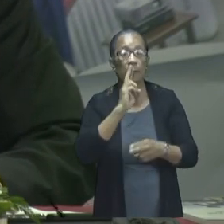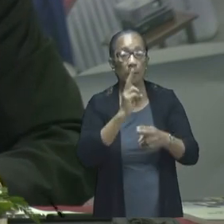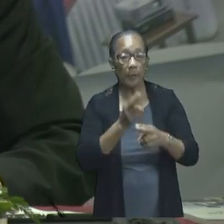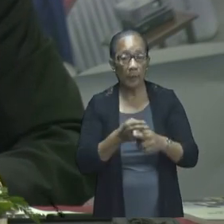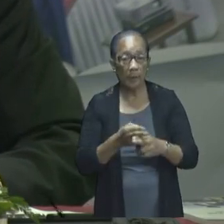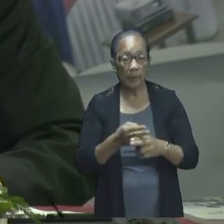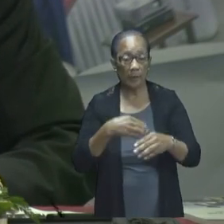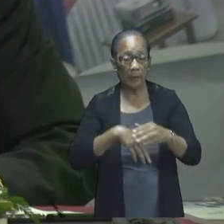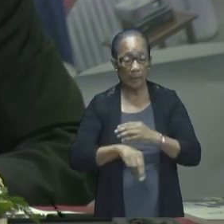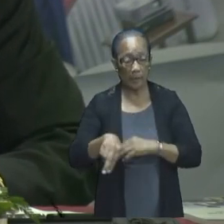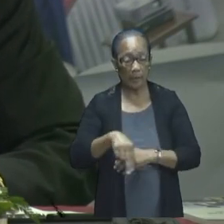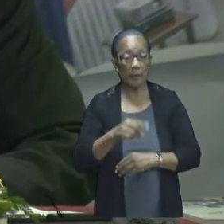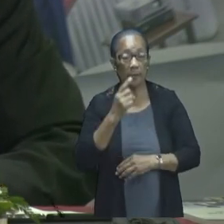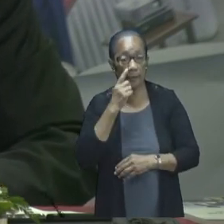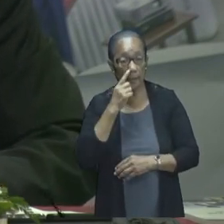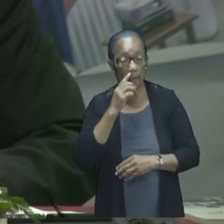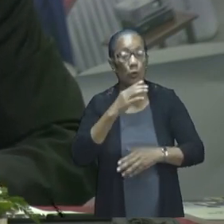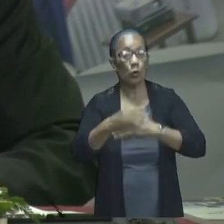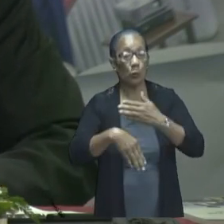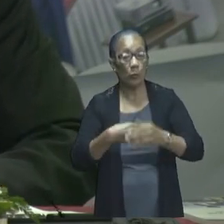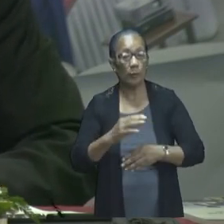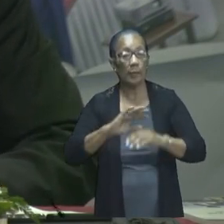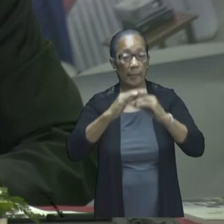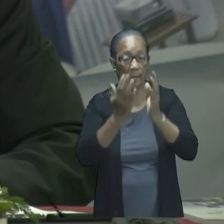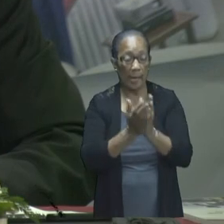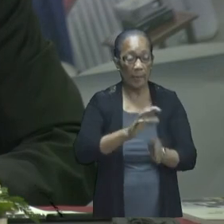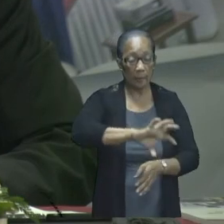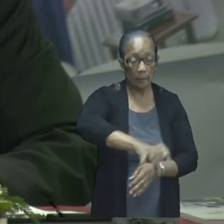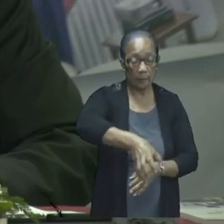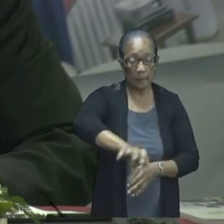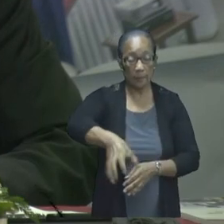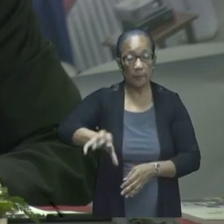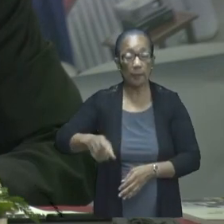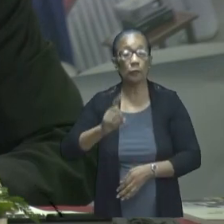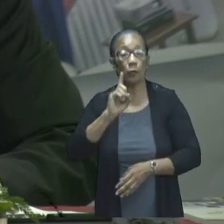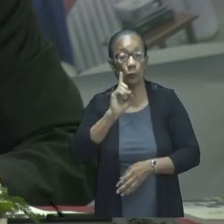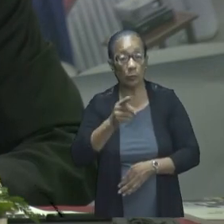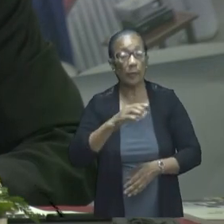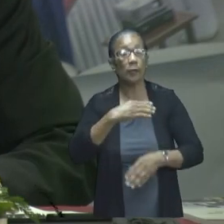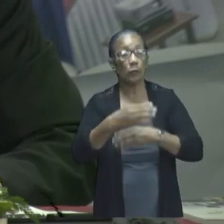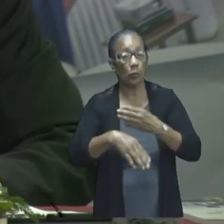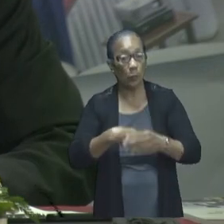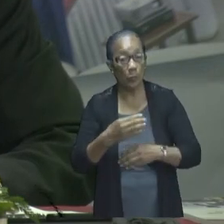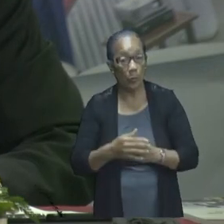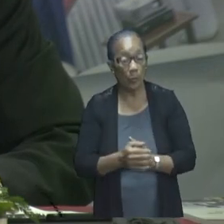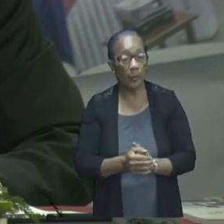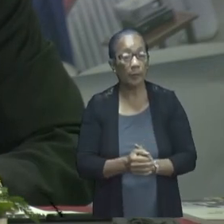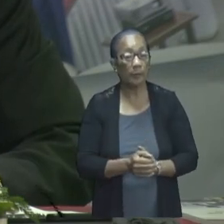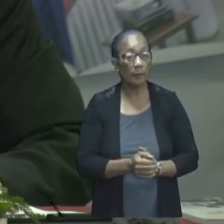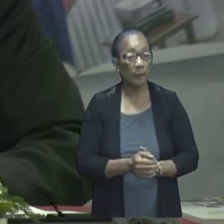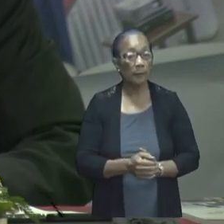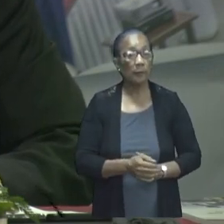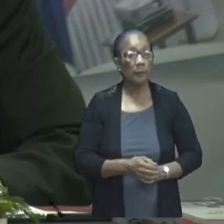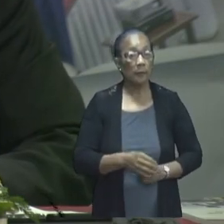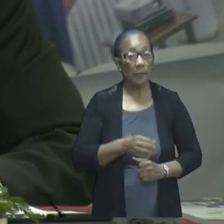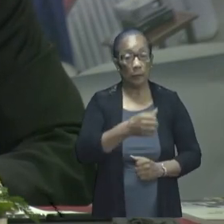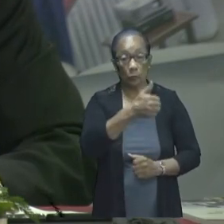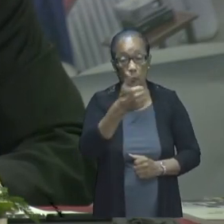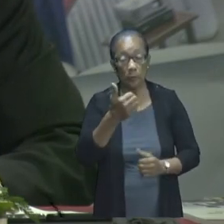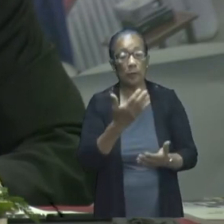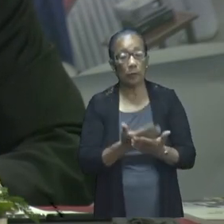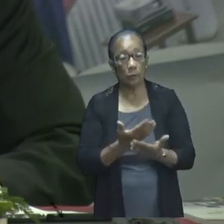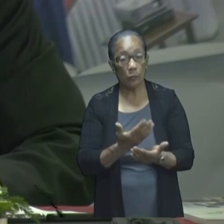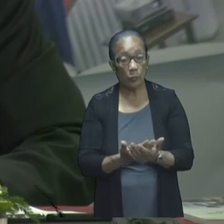die keten gebeurde daarom ook in de andere districten gaat plaatsvinden dus allemaal begroeid en de begroting 2022 dus men kan in feite naar de goed kunnen starten met de